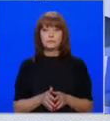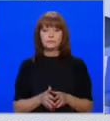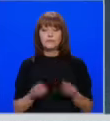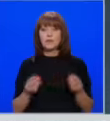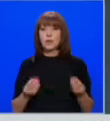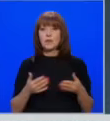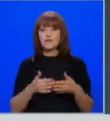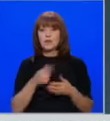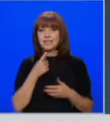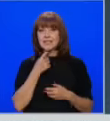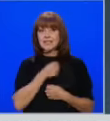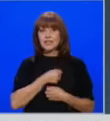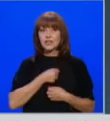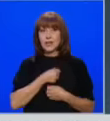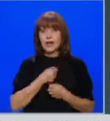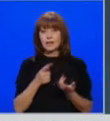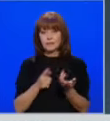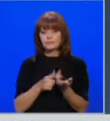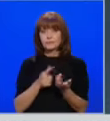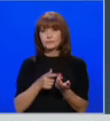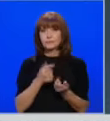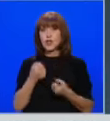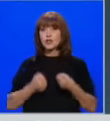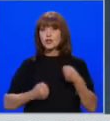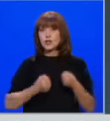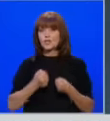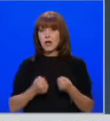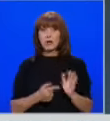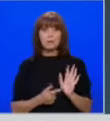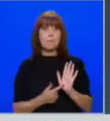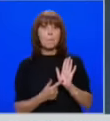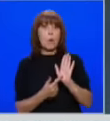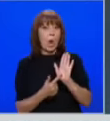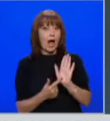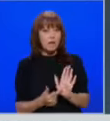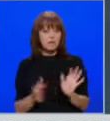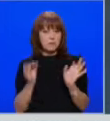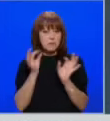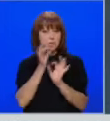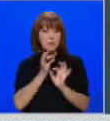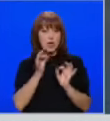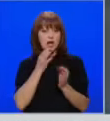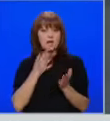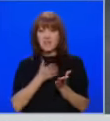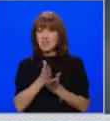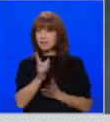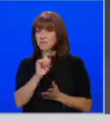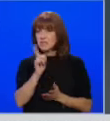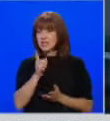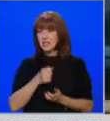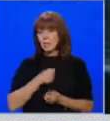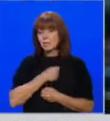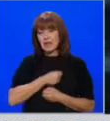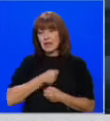Добър вечер. За съжаление, това е поредният шофьор, който демонстративно показва, че по никакъв начин не се притеснява да седне зад